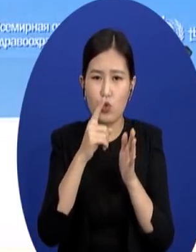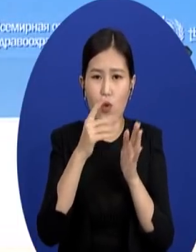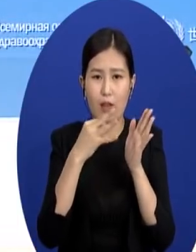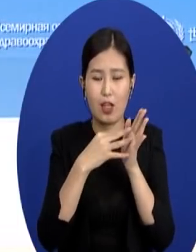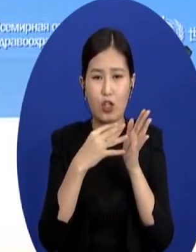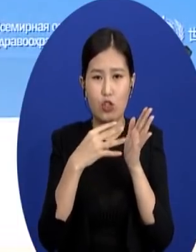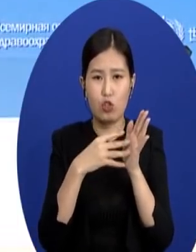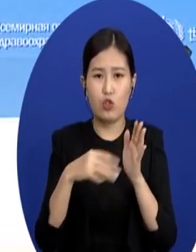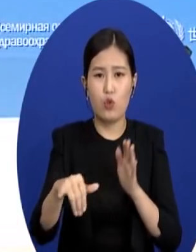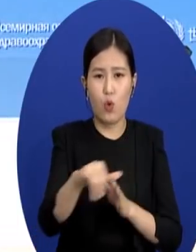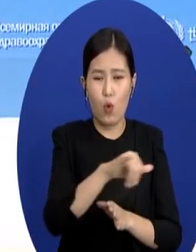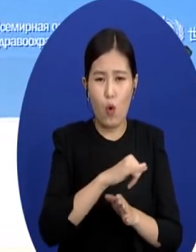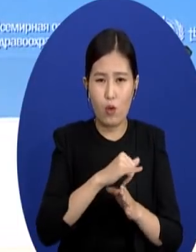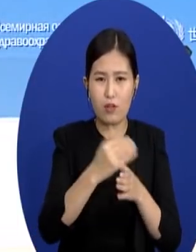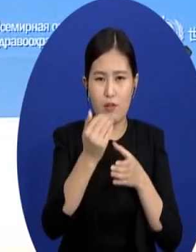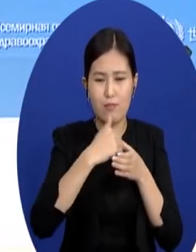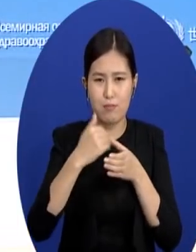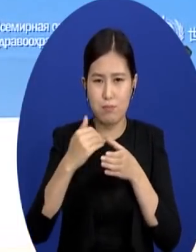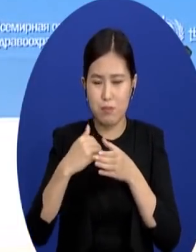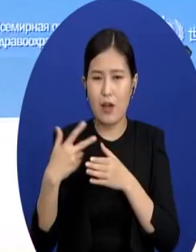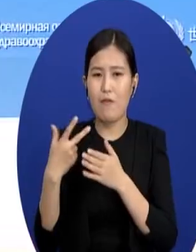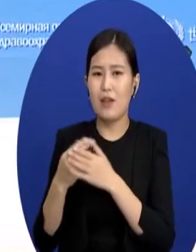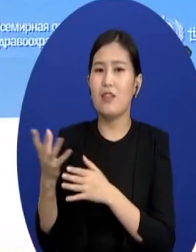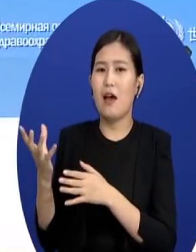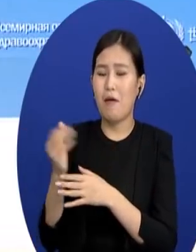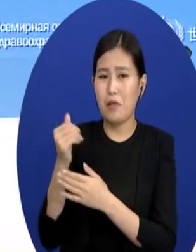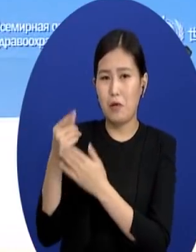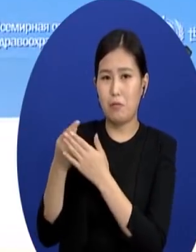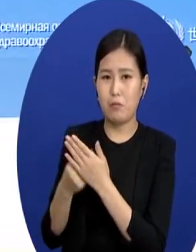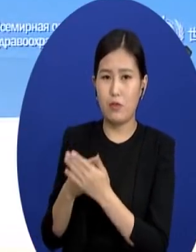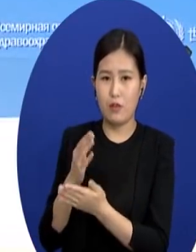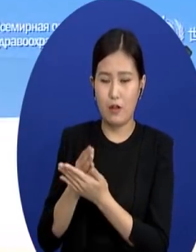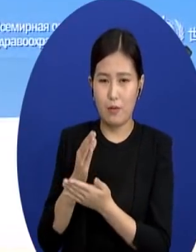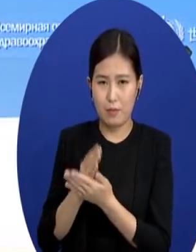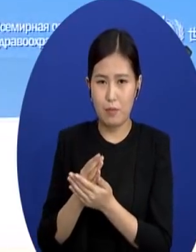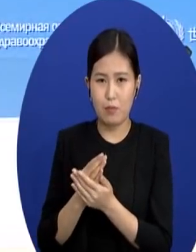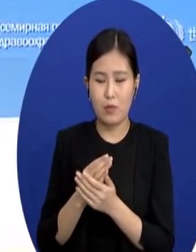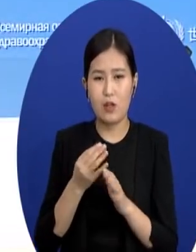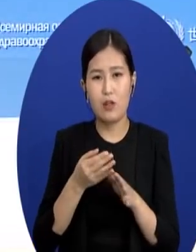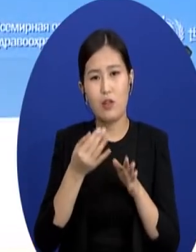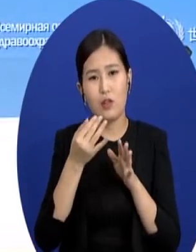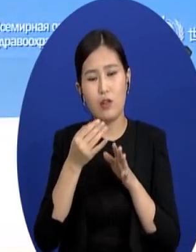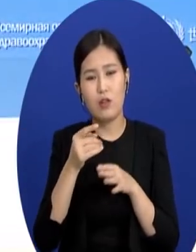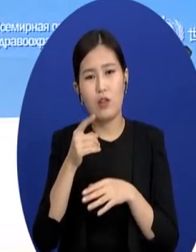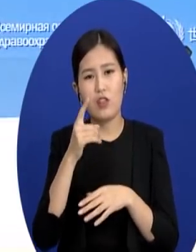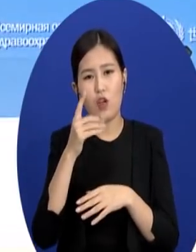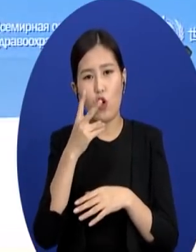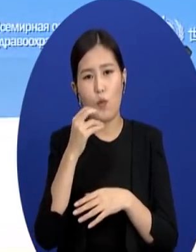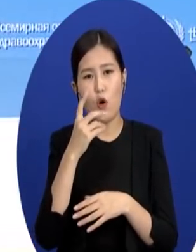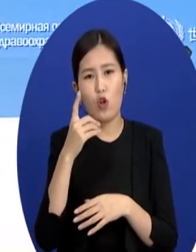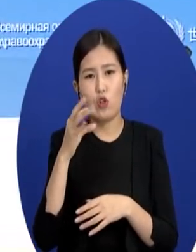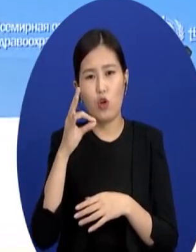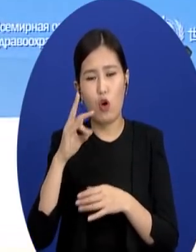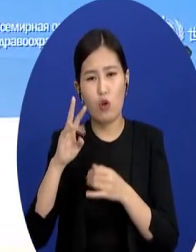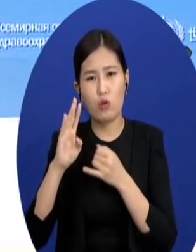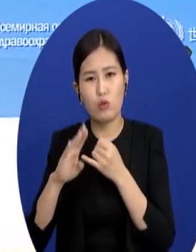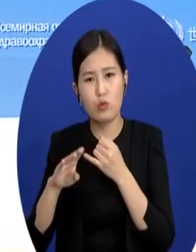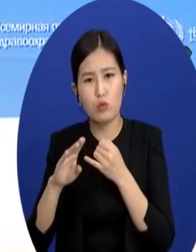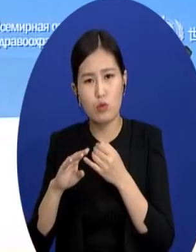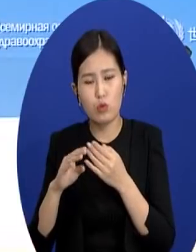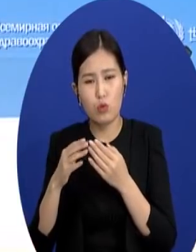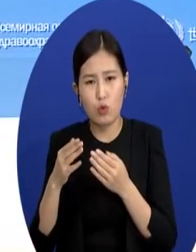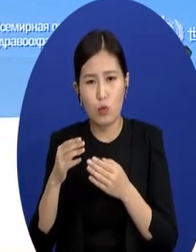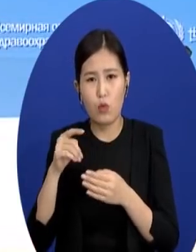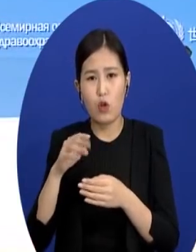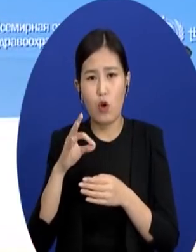авах чагсаалтанд бүртгүүлсэн байна. Дэлхийн эрүүл мэндийн байгууллага ирэх оны сүүл гэхэд 2 тэрбум тун вакцин бүрдүүлж COVAX